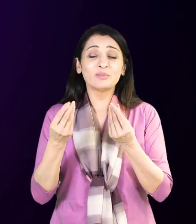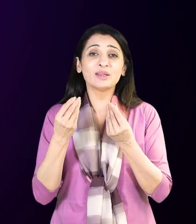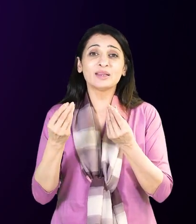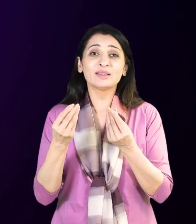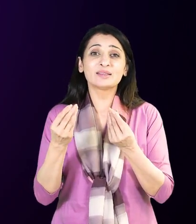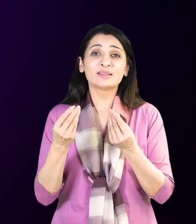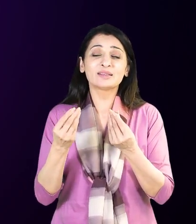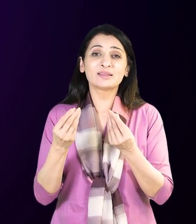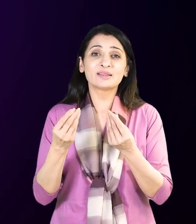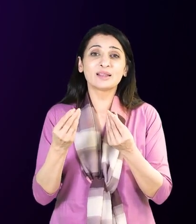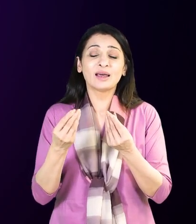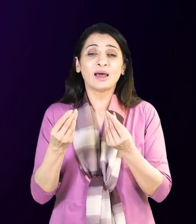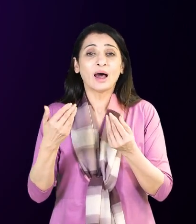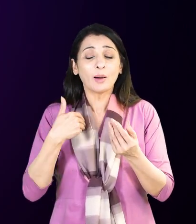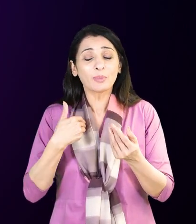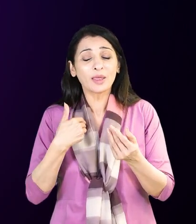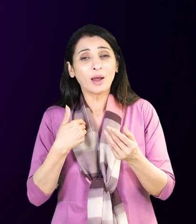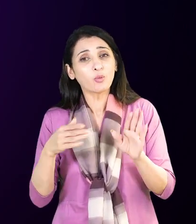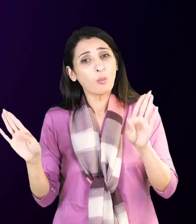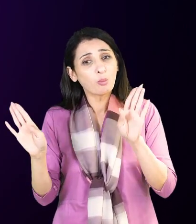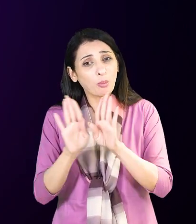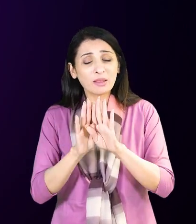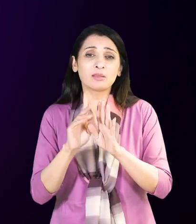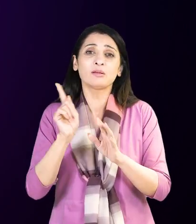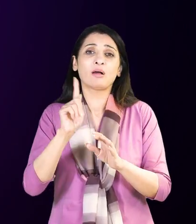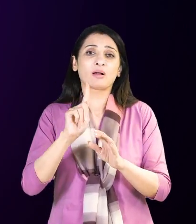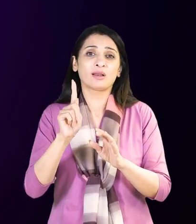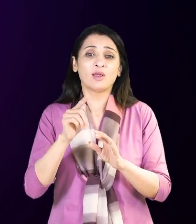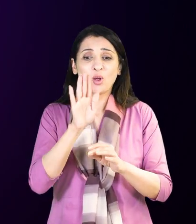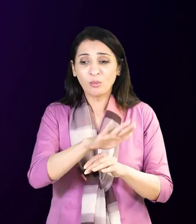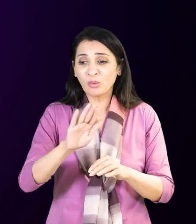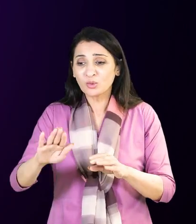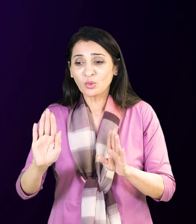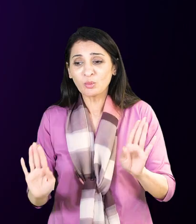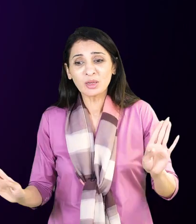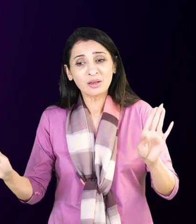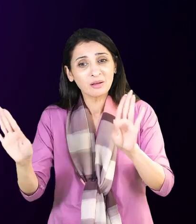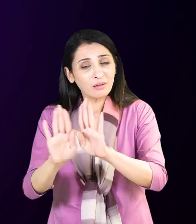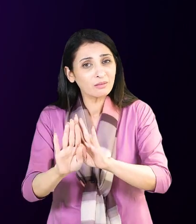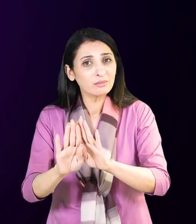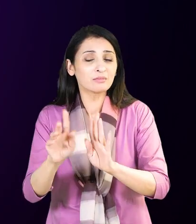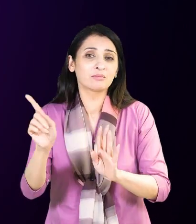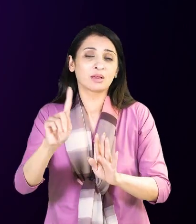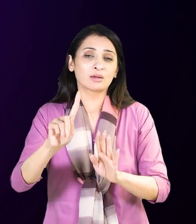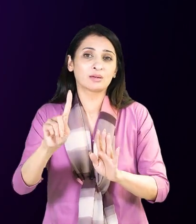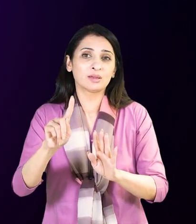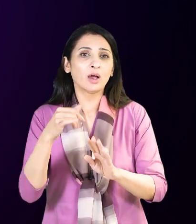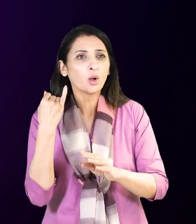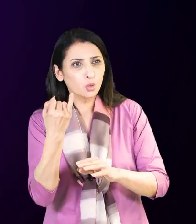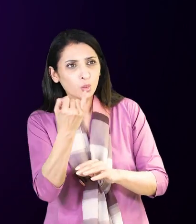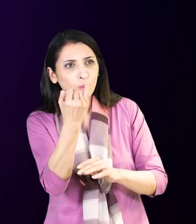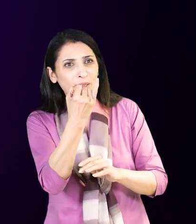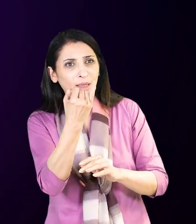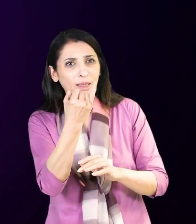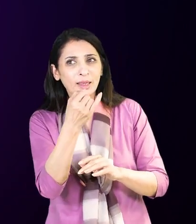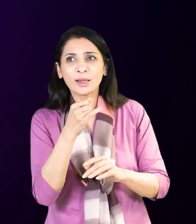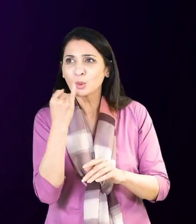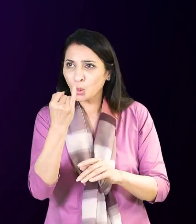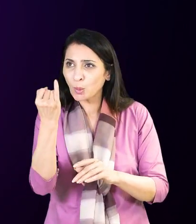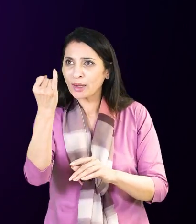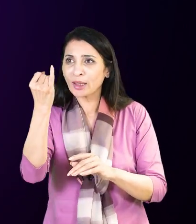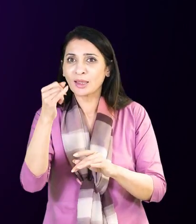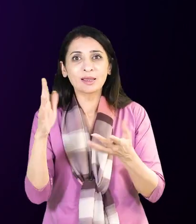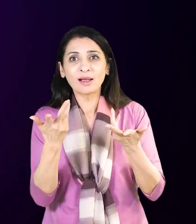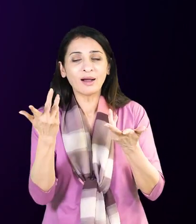जाएं, बट प्लीज़ डोंट पुट लाइक अ लॉक, अपने आप बच्चों को भी ना केज करें और ख़ुद को भी नहीं, एक्सप्लोर करें, हैव